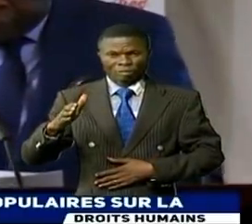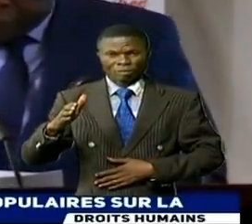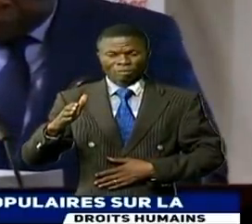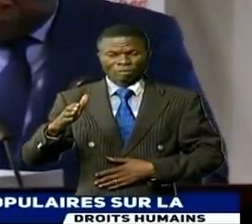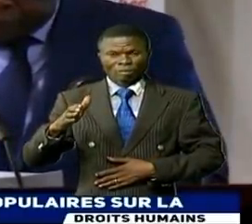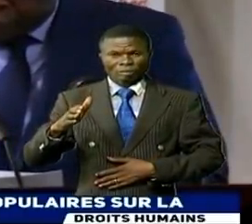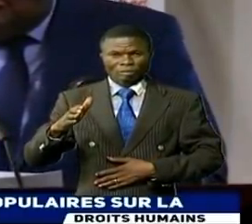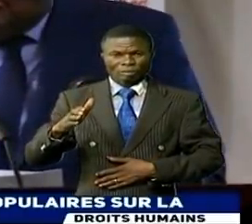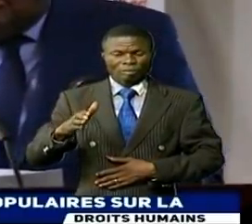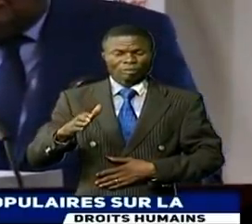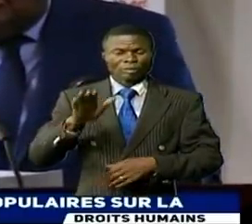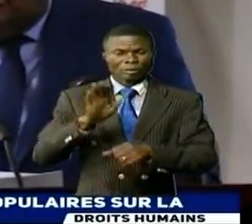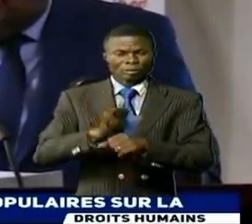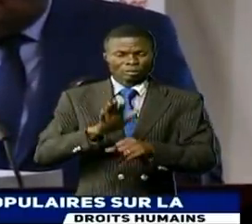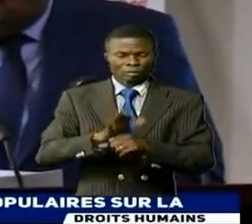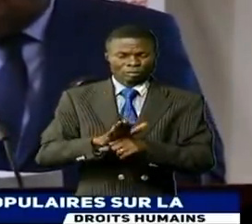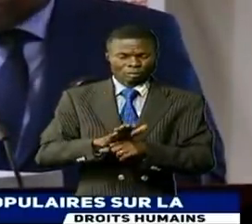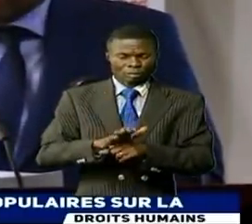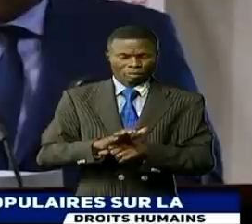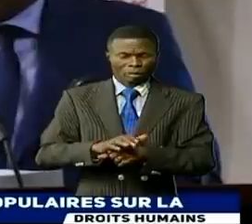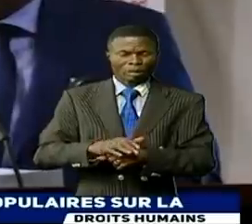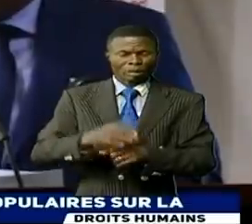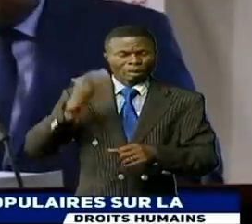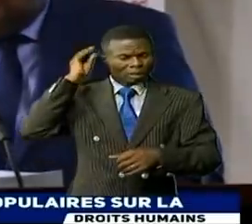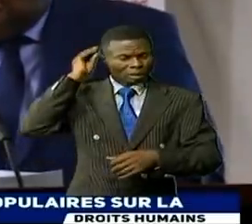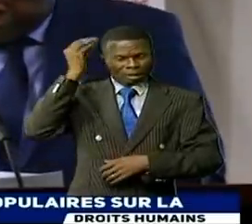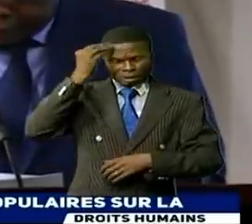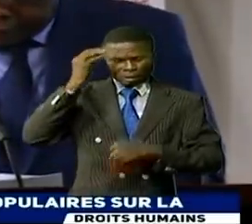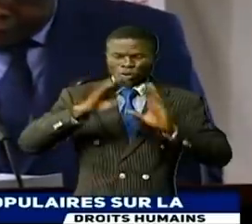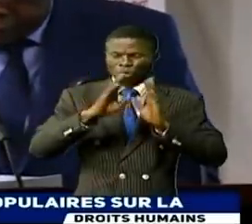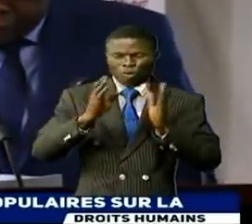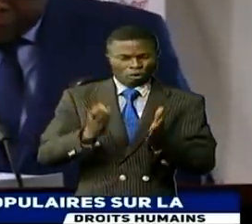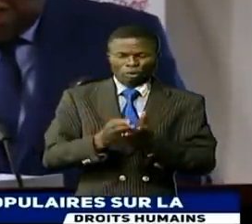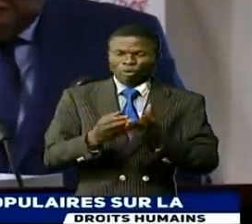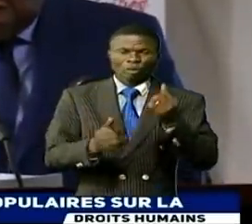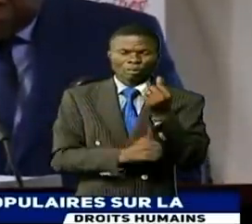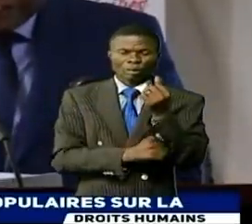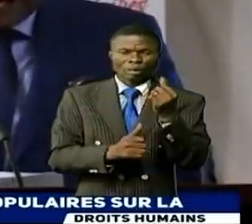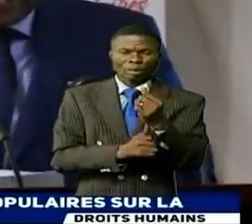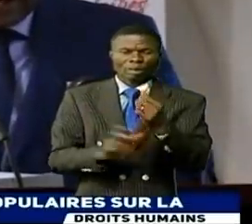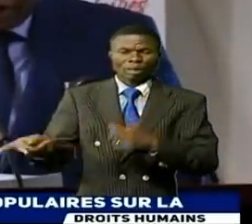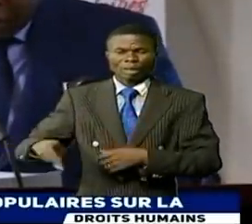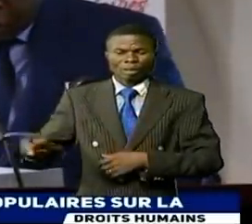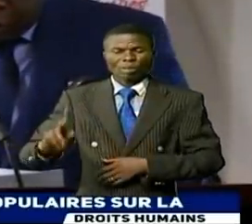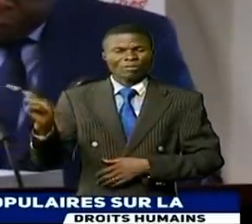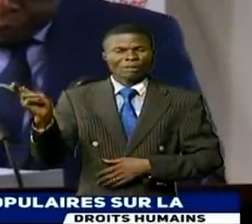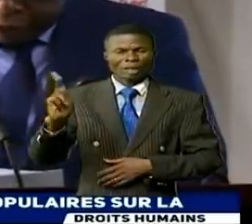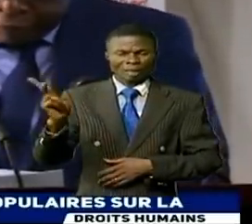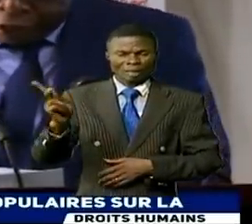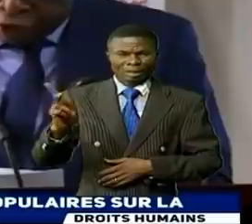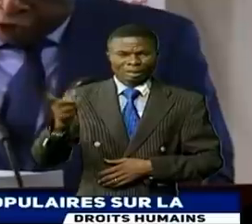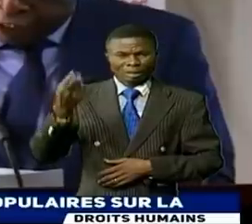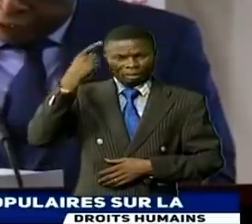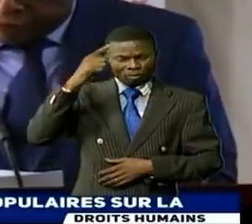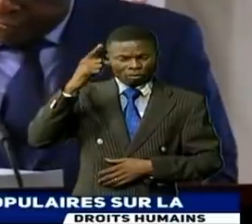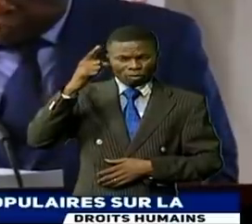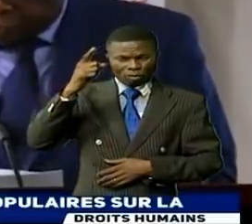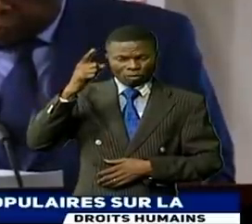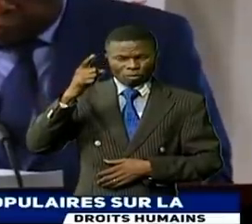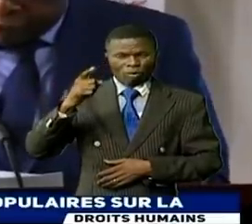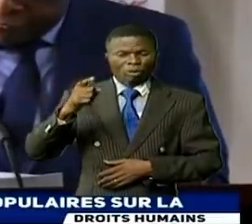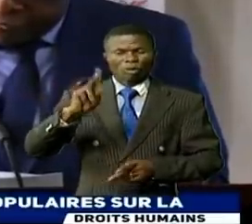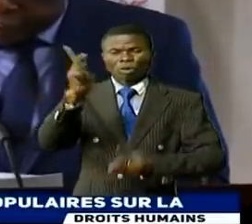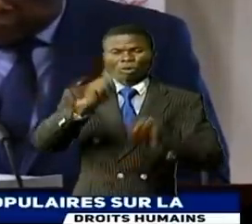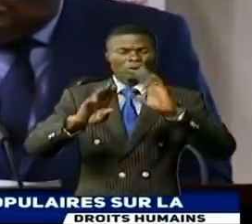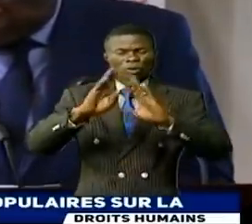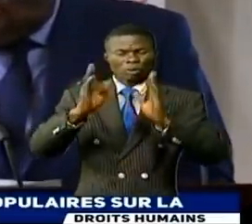afin de lui exprimer toute la reconnaissance des filles et des fils de la province du Kasaï pour sa farouche détermination de